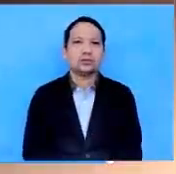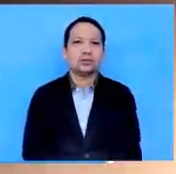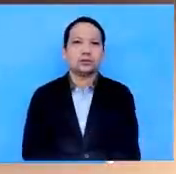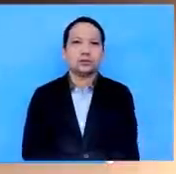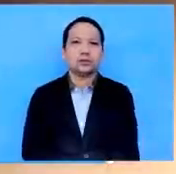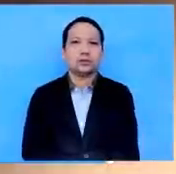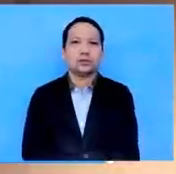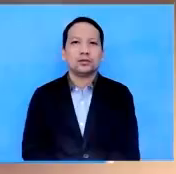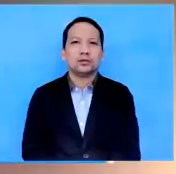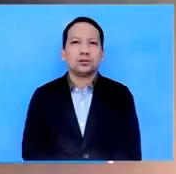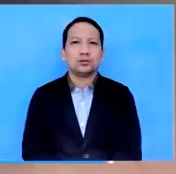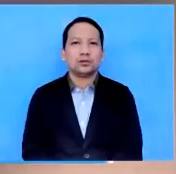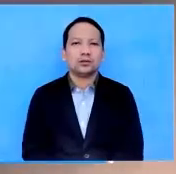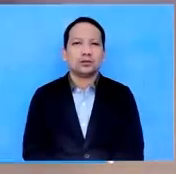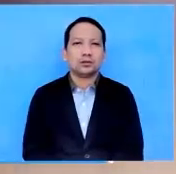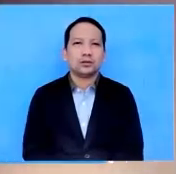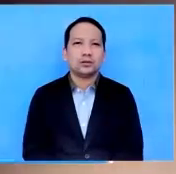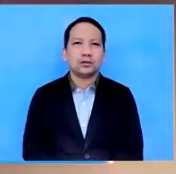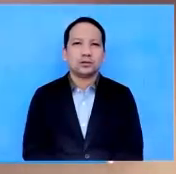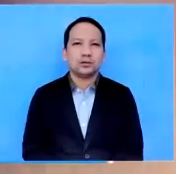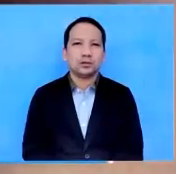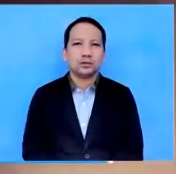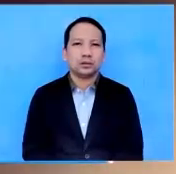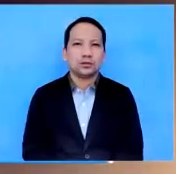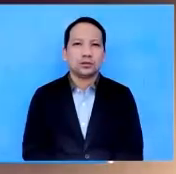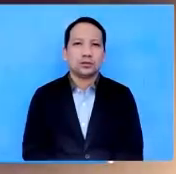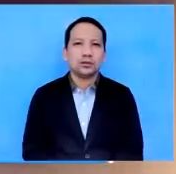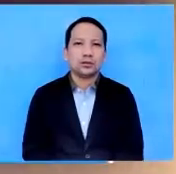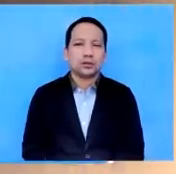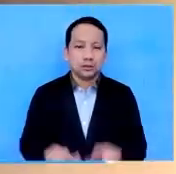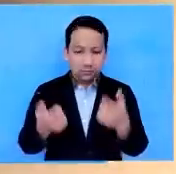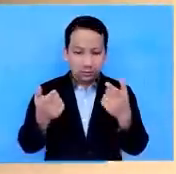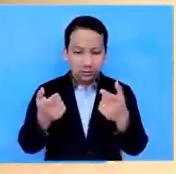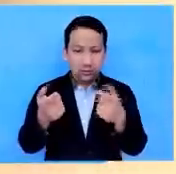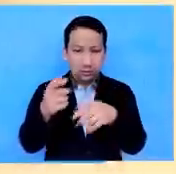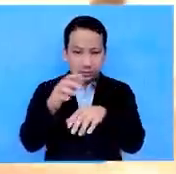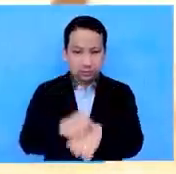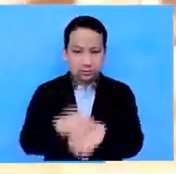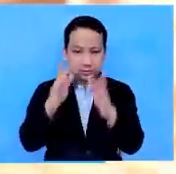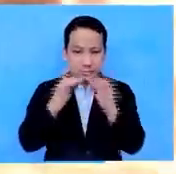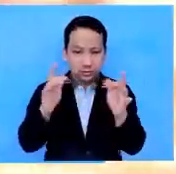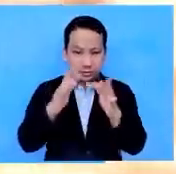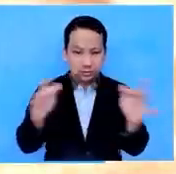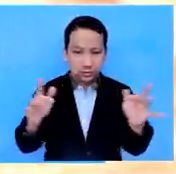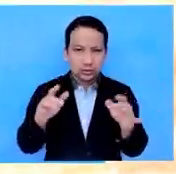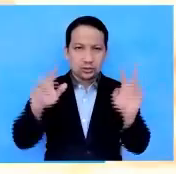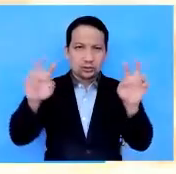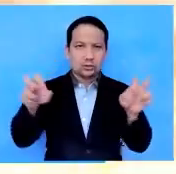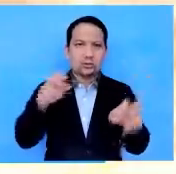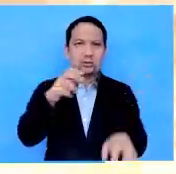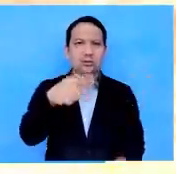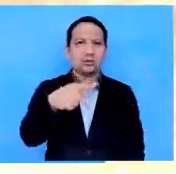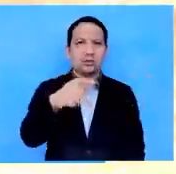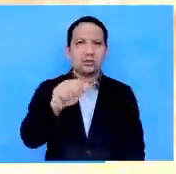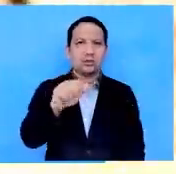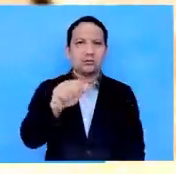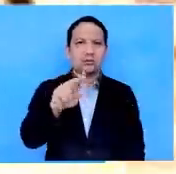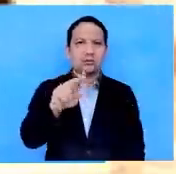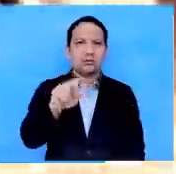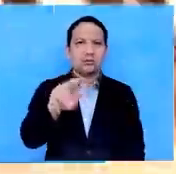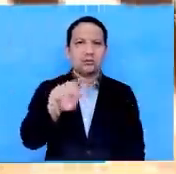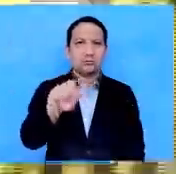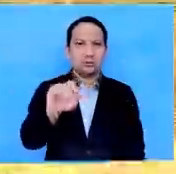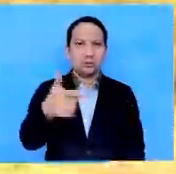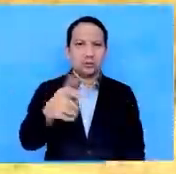Okay yan ang tradisyonal na pasungay tuwing abay luhay festival sa kanilang probinsya mahigit isang siglo na raw itong ginagawa